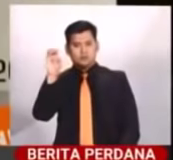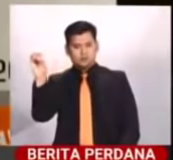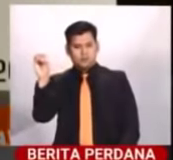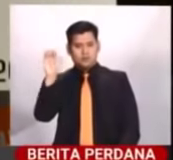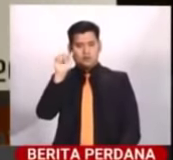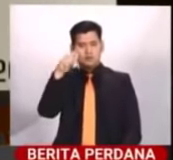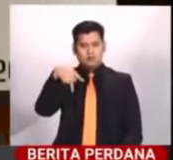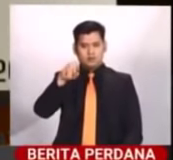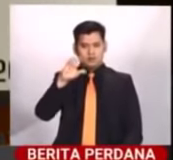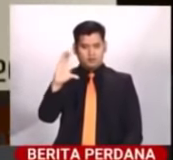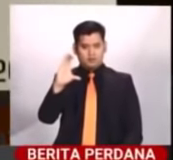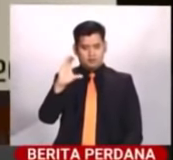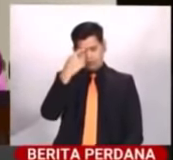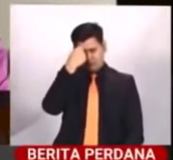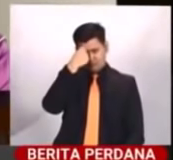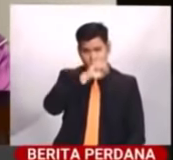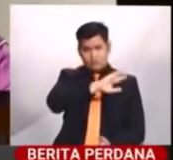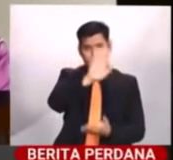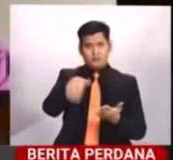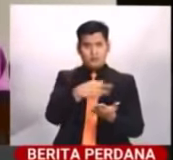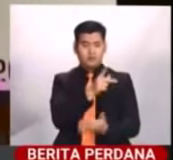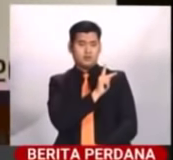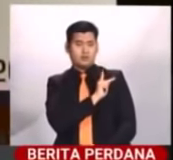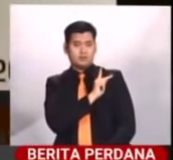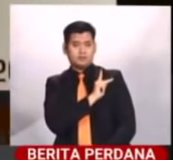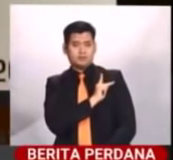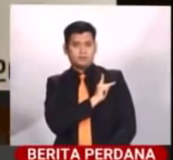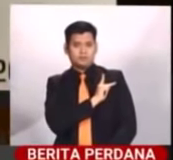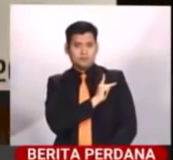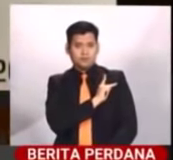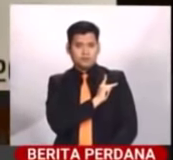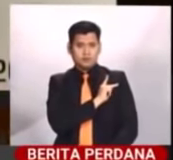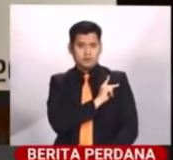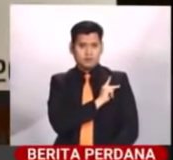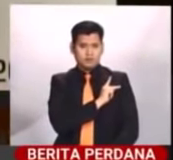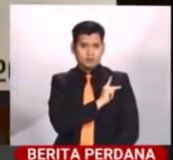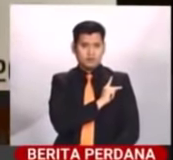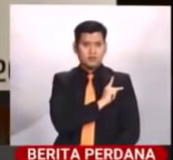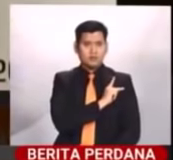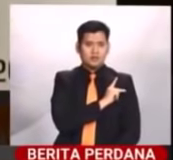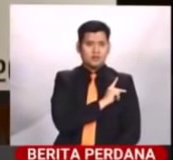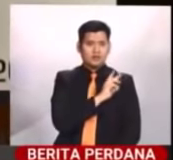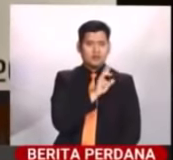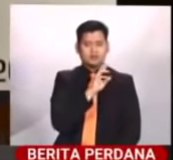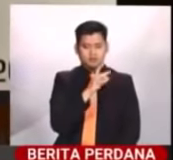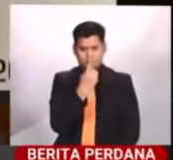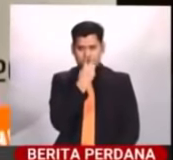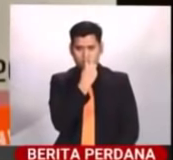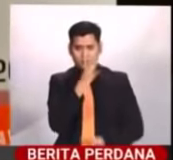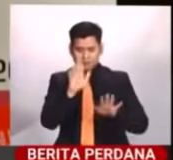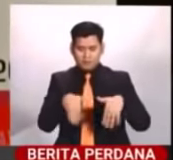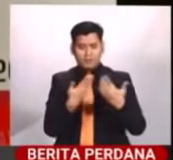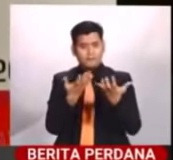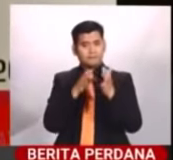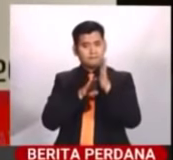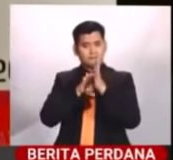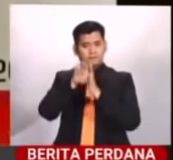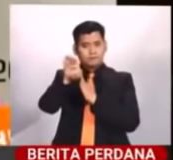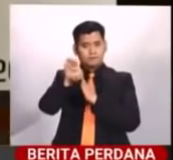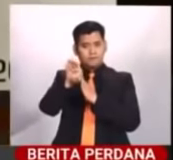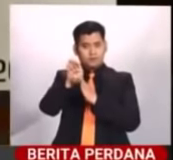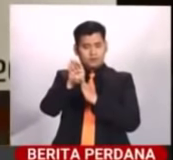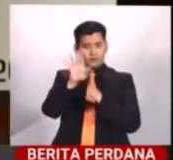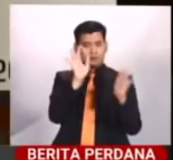nama KPI kepada sekretariat lah yang diketuai oleh SME Corp untuk melihat bagaimana kita boleh membangunkan